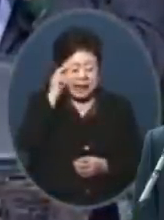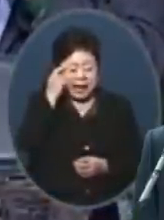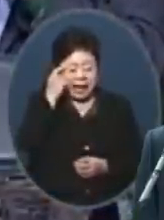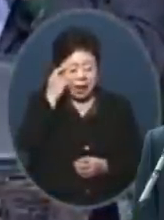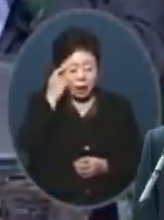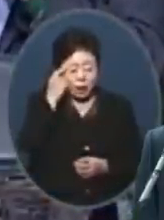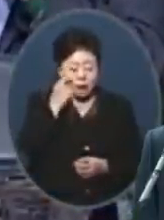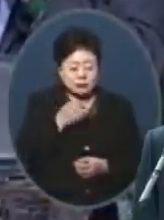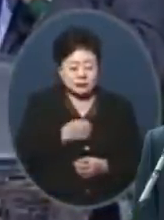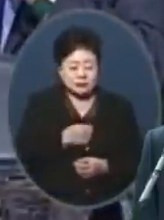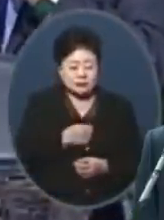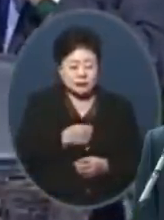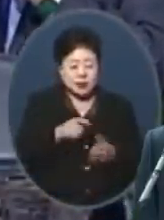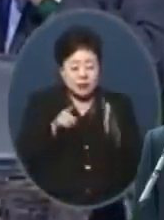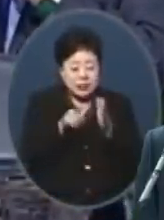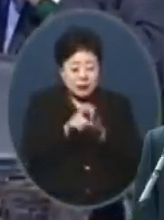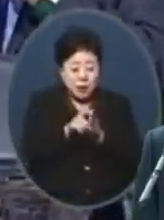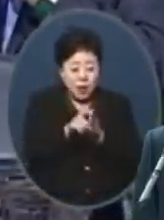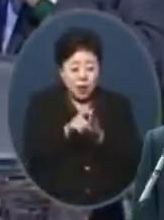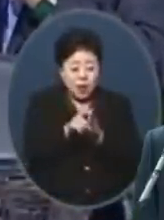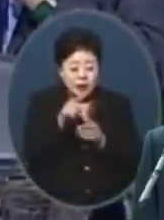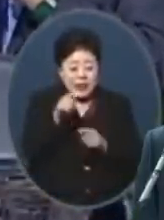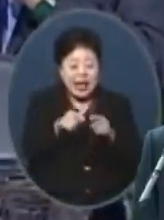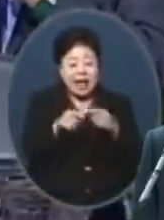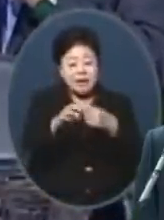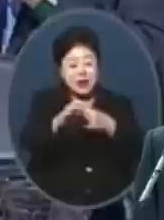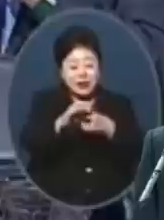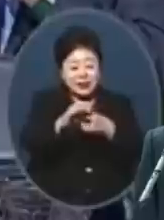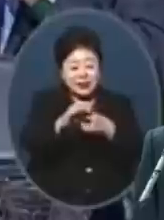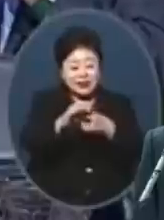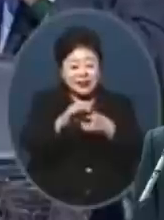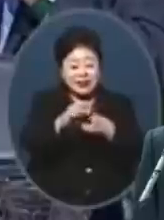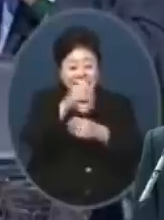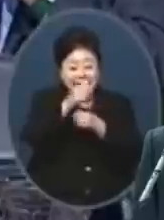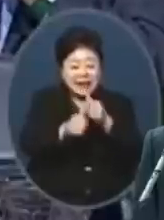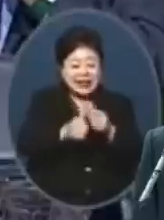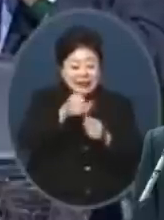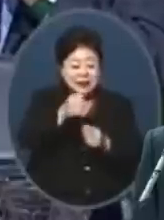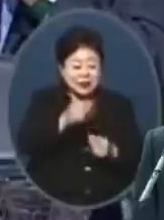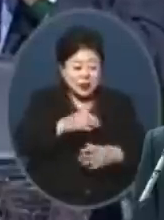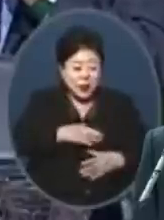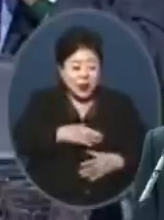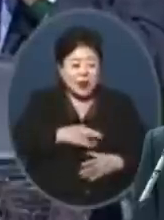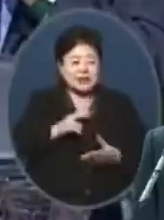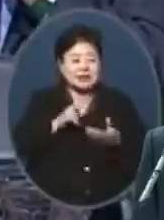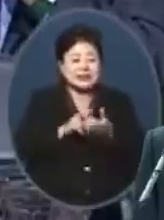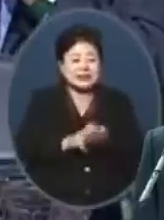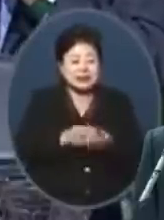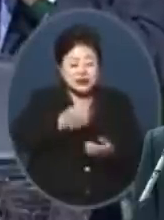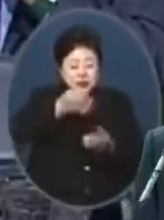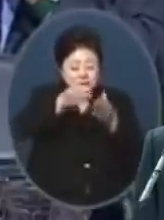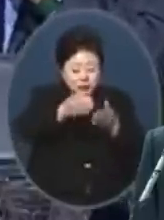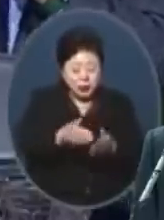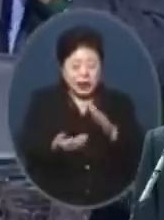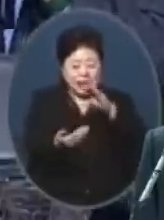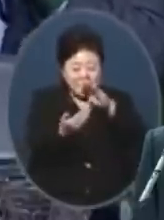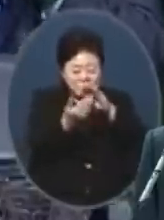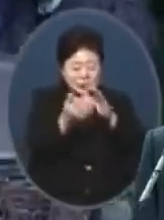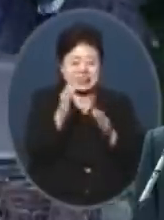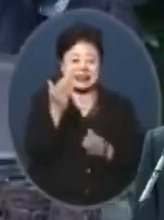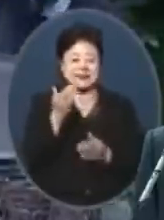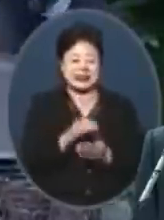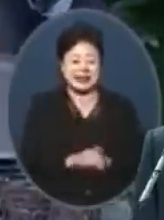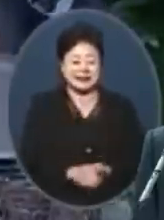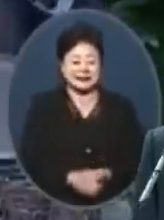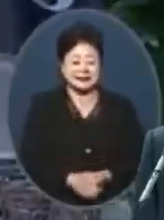생각하고 그리고 믿음으로 나아가면 하나님의 놀라운 역사가 꿈을 통하여 이루어집니다. So if